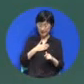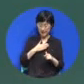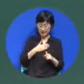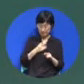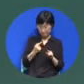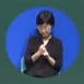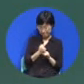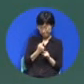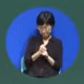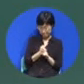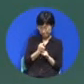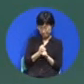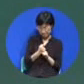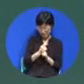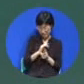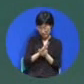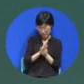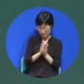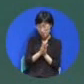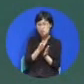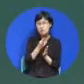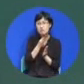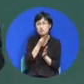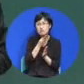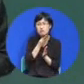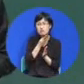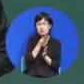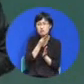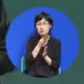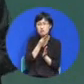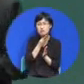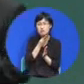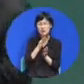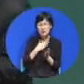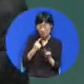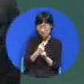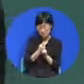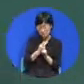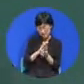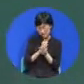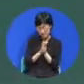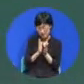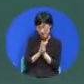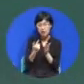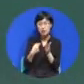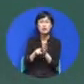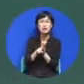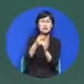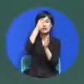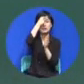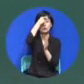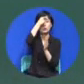바꾸는 기도입니다. The prayer that changes myself. 그게 도대체 무슨 말입니까? What does that mean?